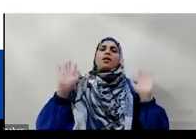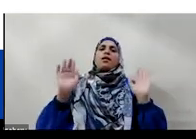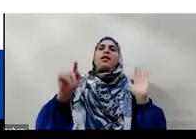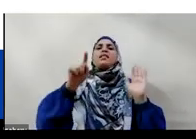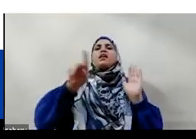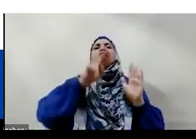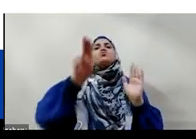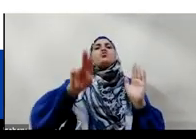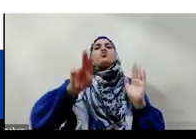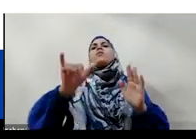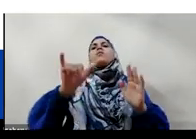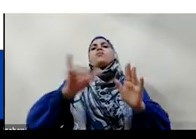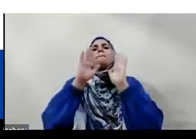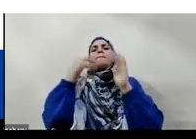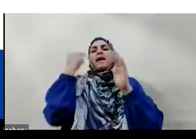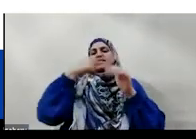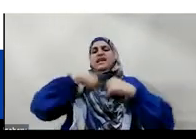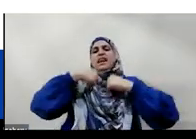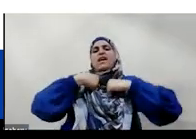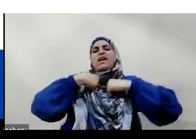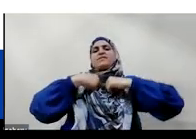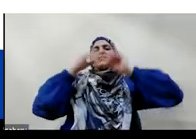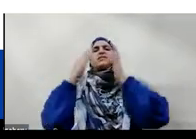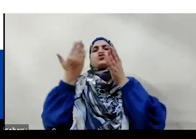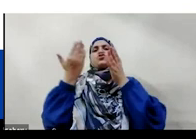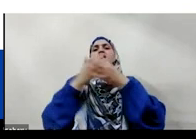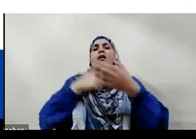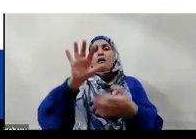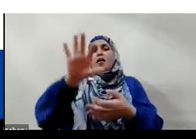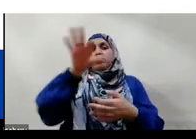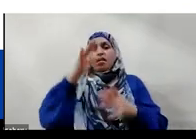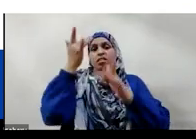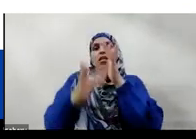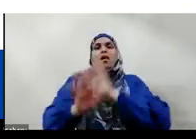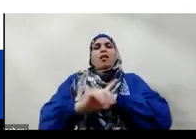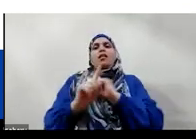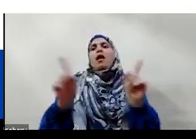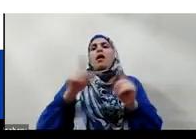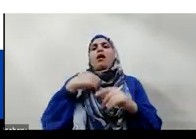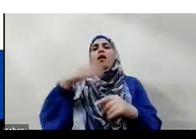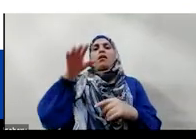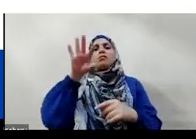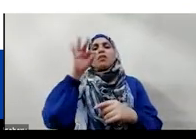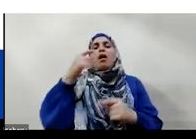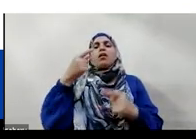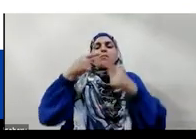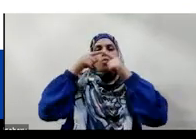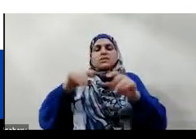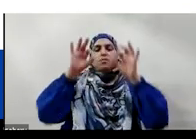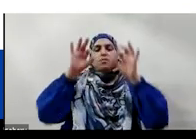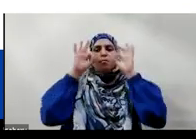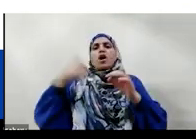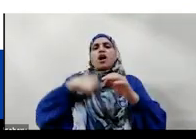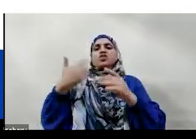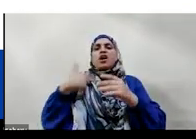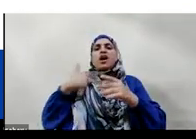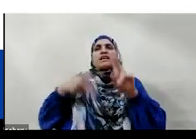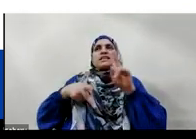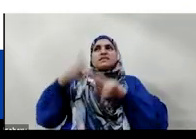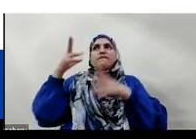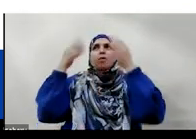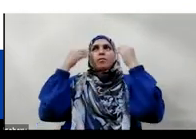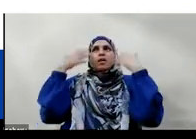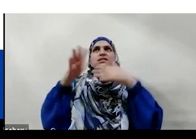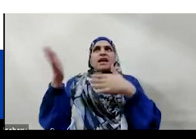مهم جدا اساله لنفسي قبل ما ابدا اختار الفيلد اللي انا هقدم عليه والسب فيلد، لانه اجان بمجرد اختياري